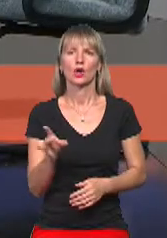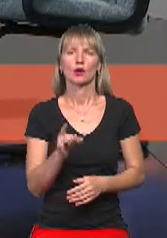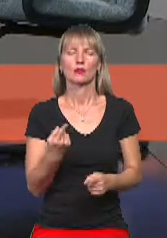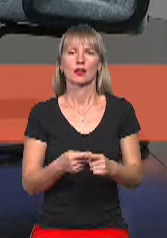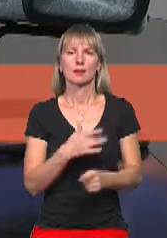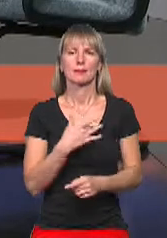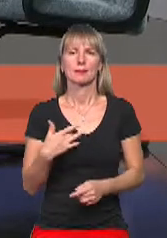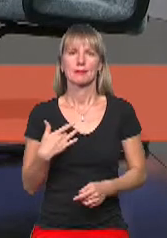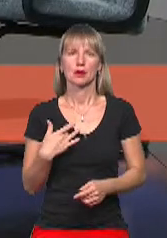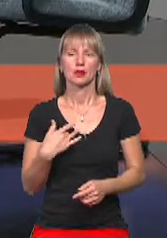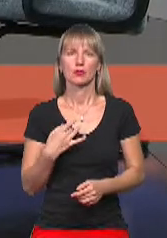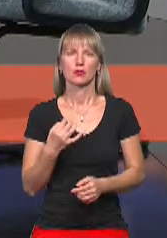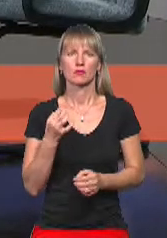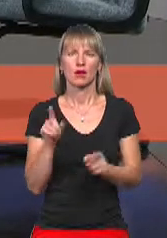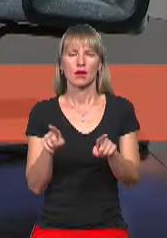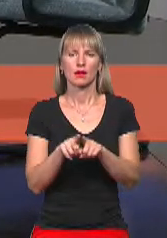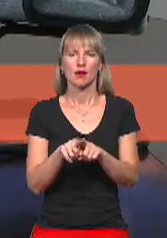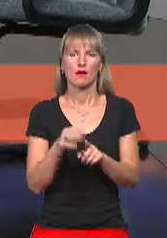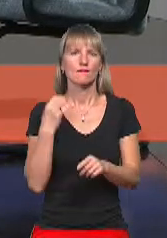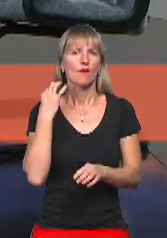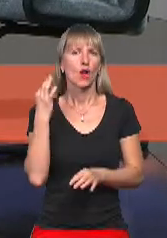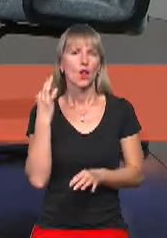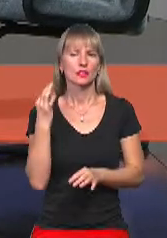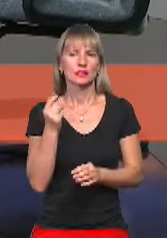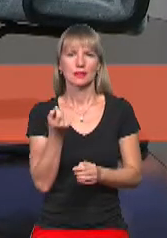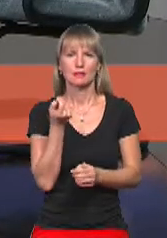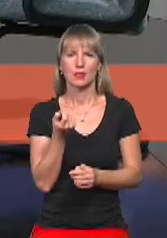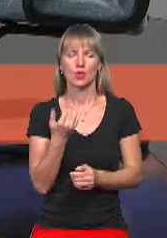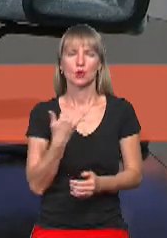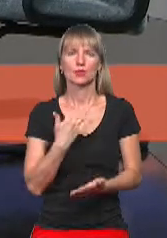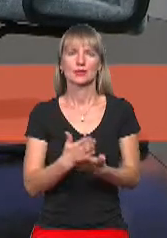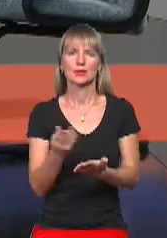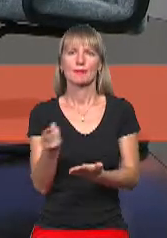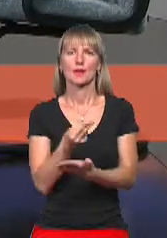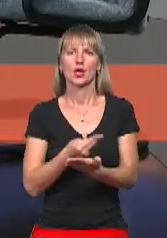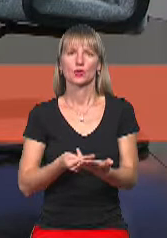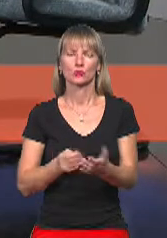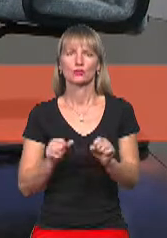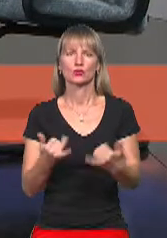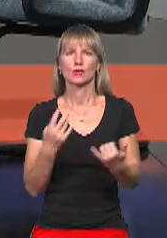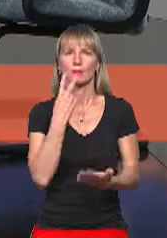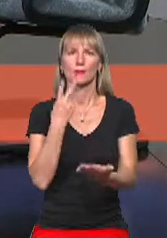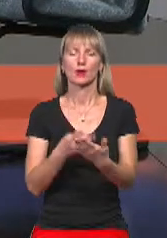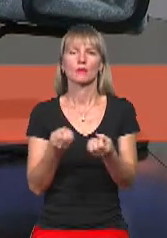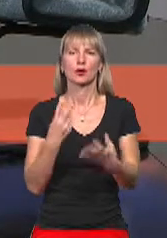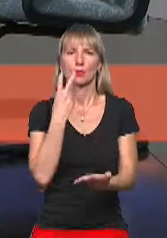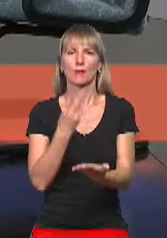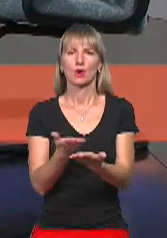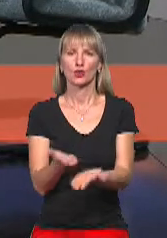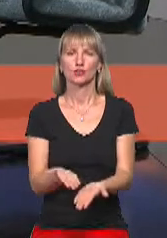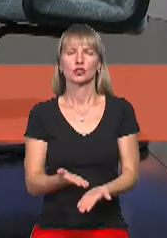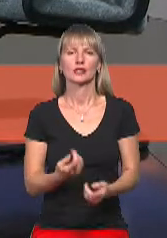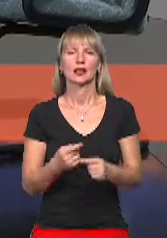там у порівнянні з волосинкою, да? Так, у вас так, є так. Малюнок, у нас, може, зараз покажемо цю, просто покажіть, да, отак,